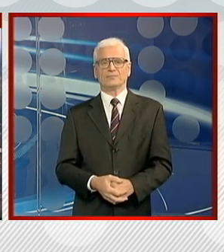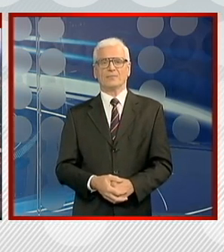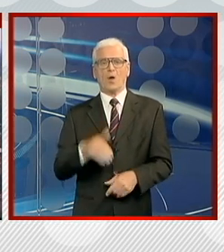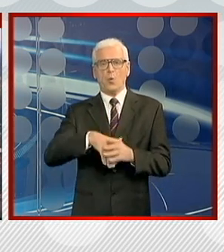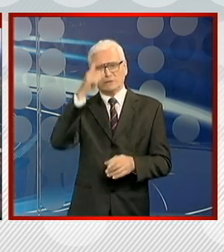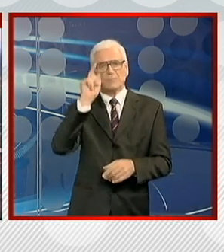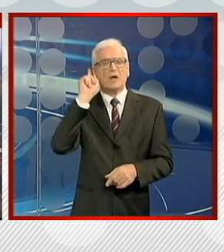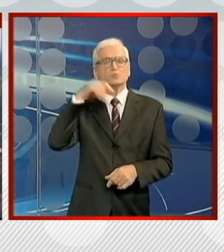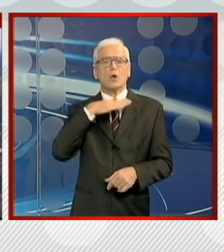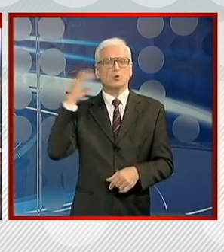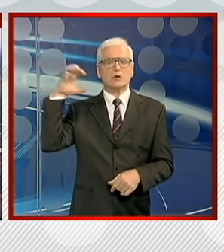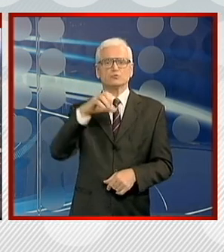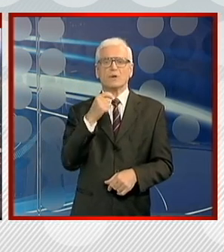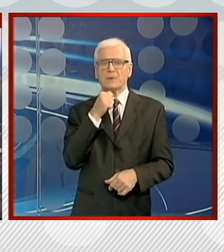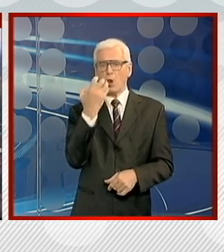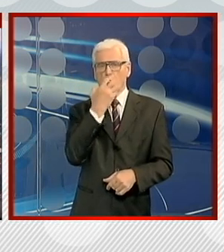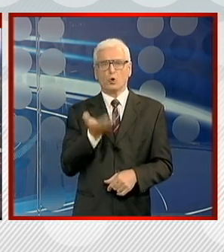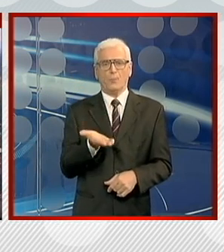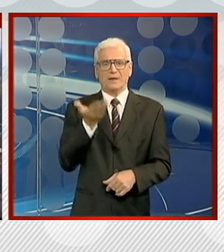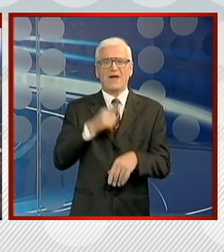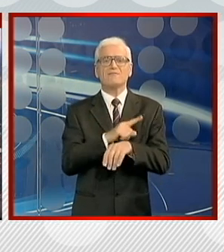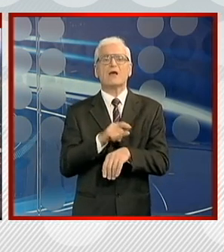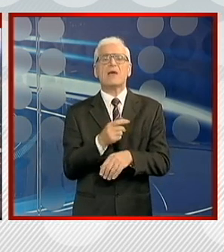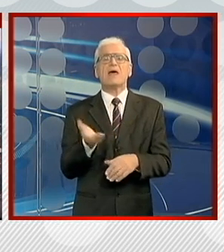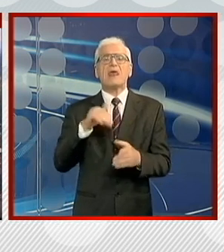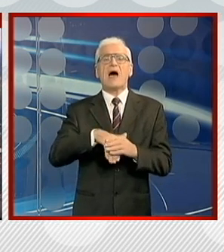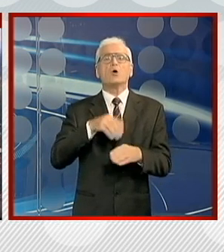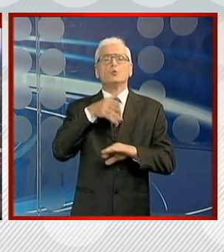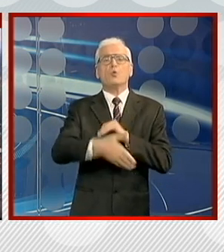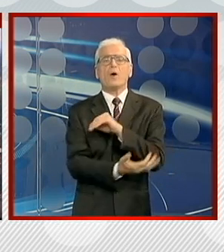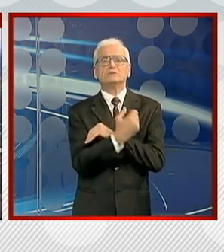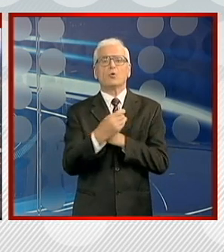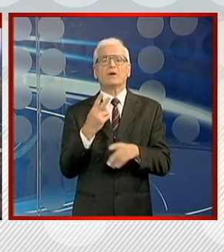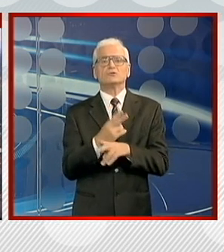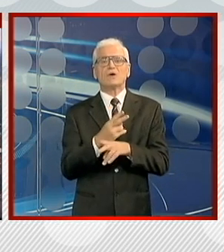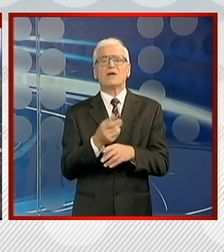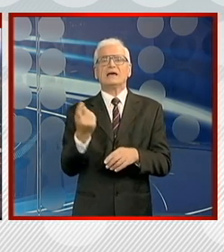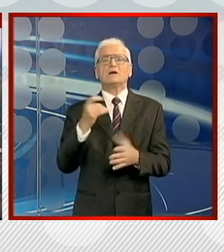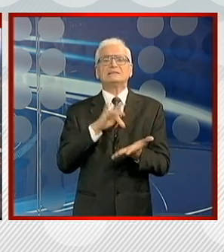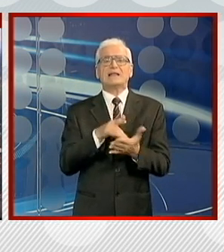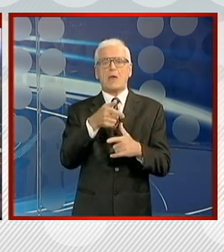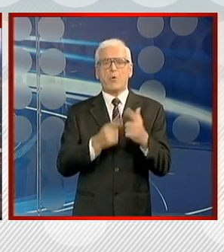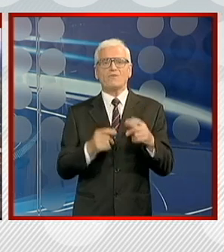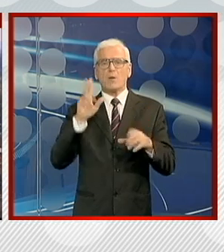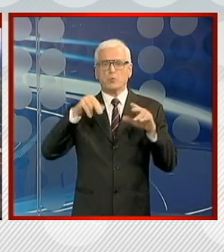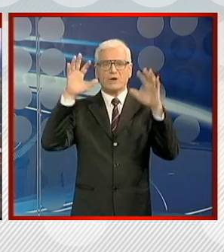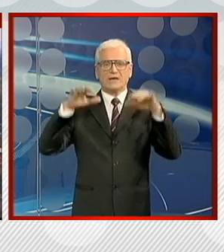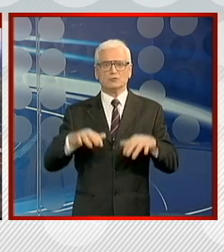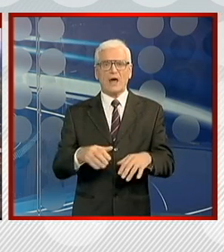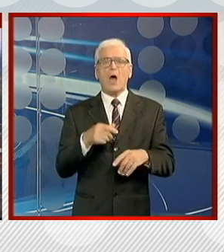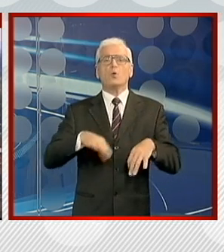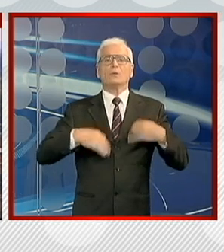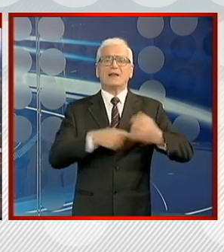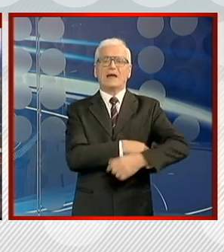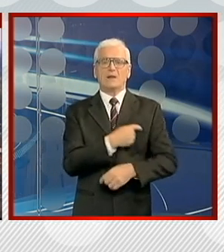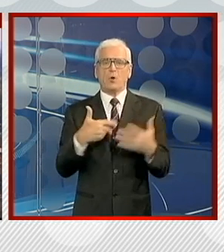U Srbiji sutra pretežno sunčano i malo toplije vreme. Na jugoistoku zemlje od sredine dana moguća je kiša. Jutarnja temperatura